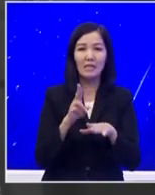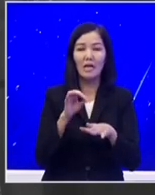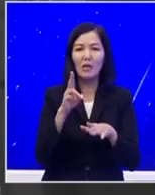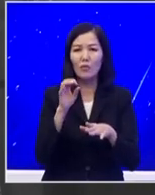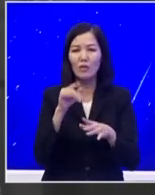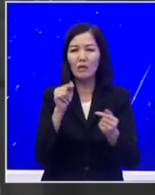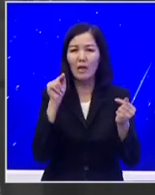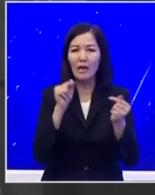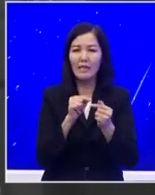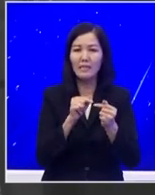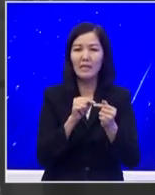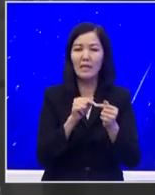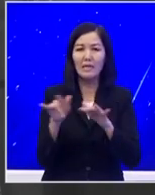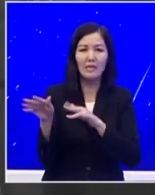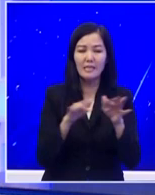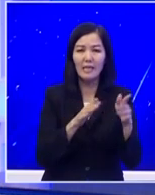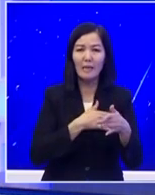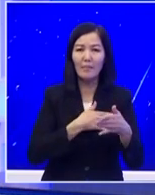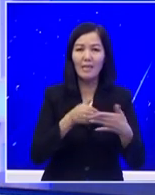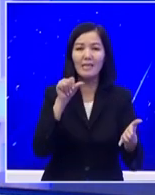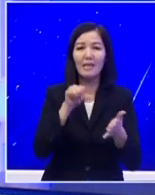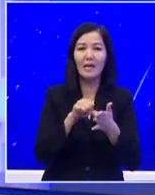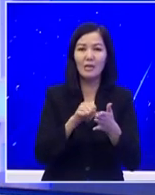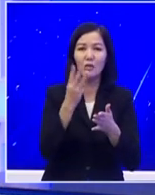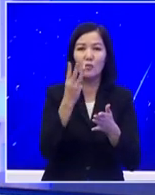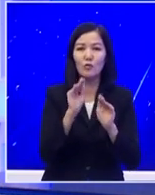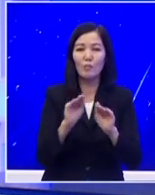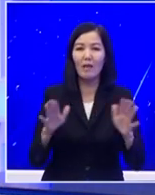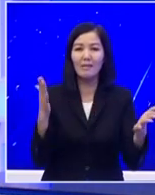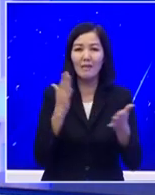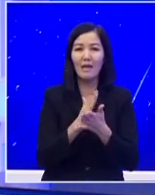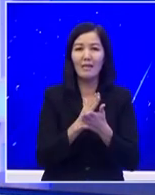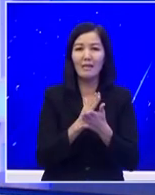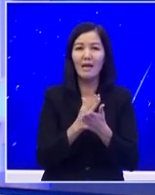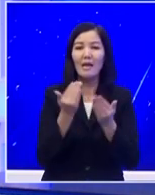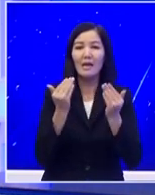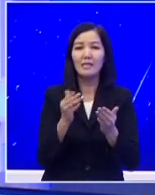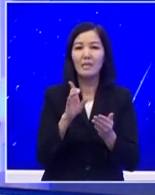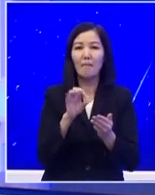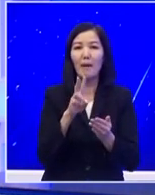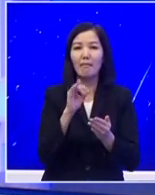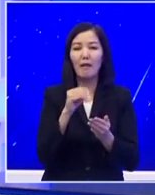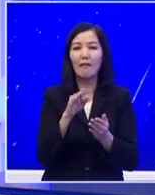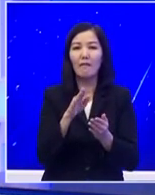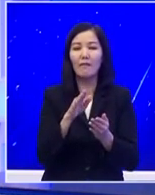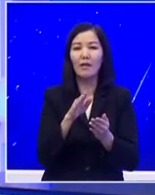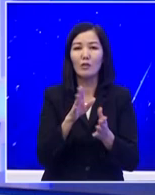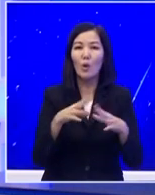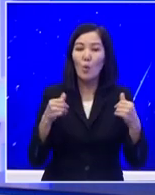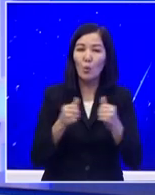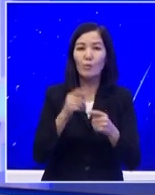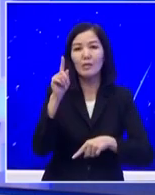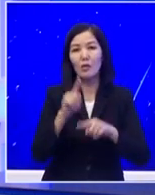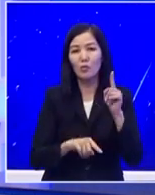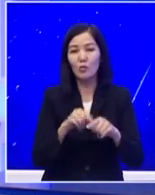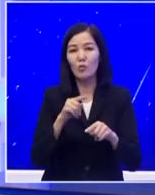індетпен күрестің алғашқы шебінде жүрді. Артында үш баласы қалды. Өңір басшысы Амандық Баталов марқұмның отбасына,